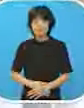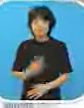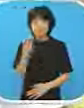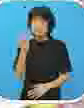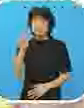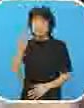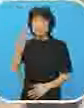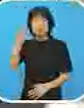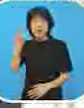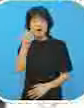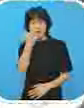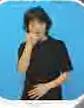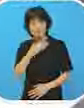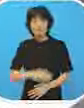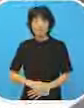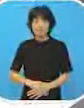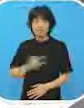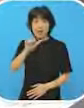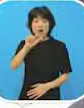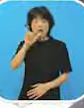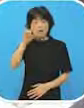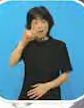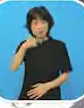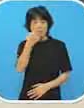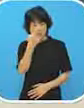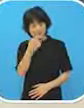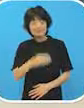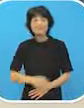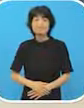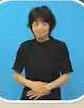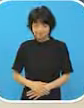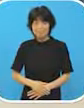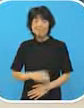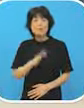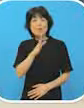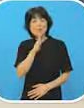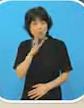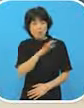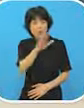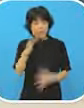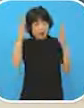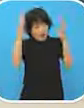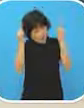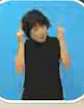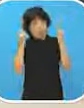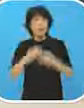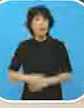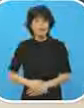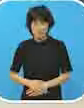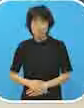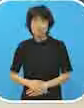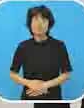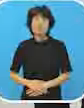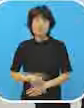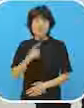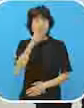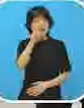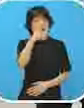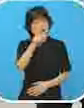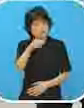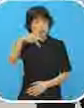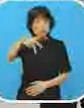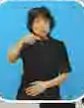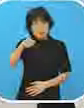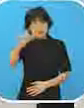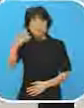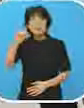ゆうかです。 はい、シャイニー担当のあやなです。 なるほど、もう一発でバッチリ覚えたよ。ランちゃん、ス